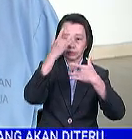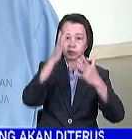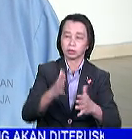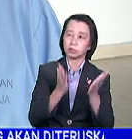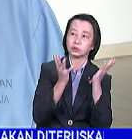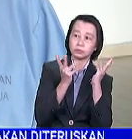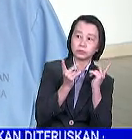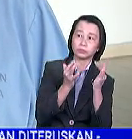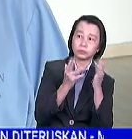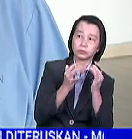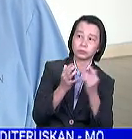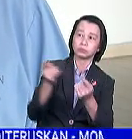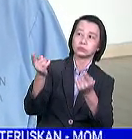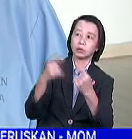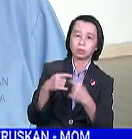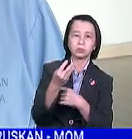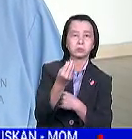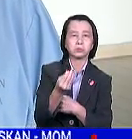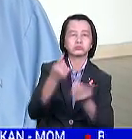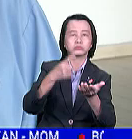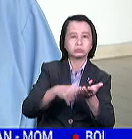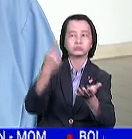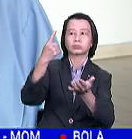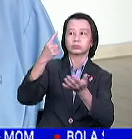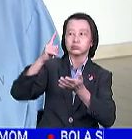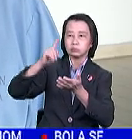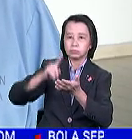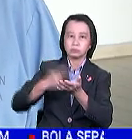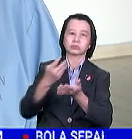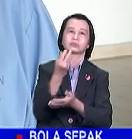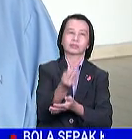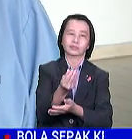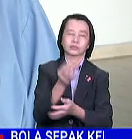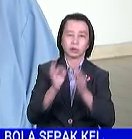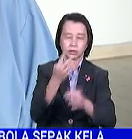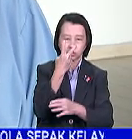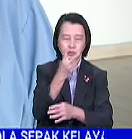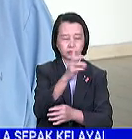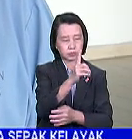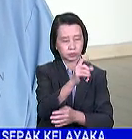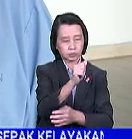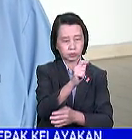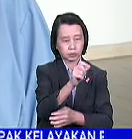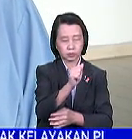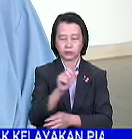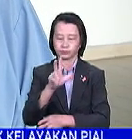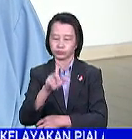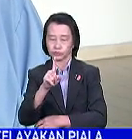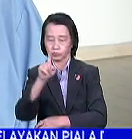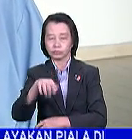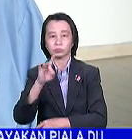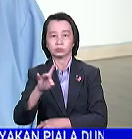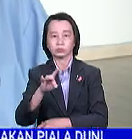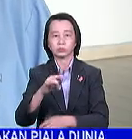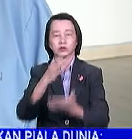Jabatan Kecemasan ini berkurang. Di mana kalau kita tengok pada data 31 Ogos, pesakit kita